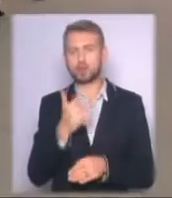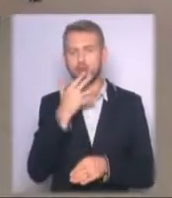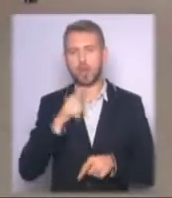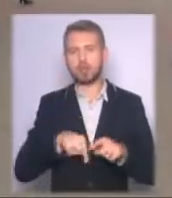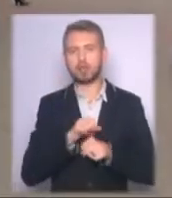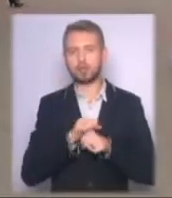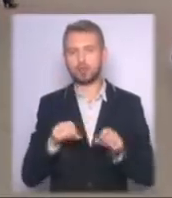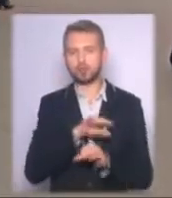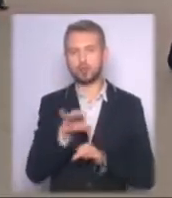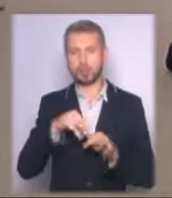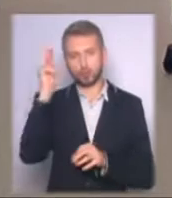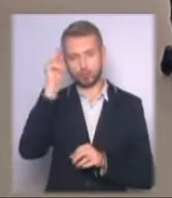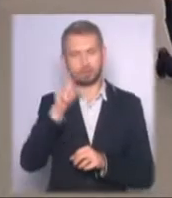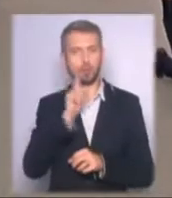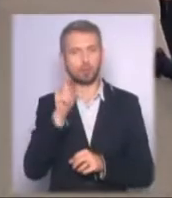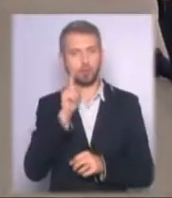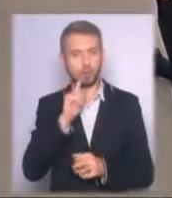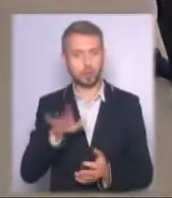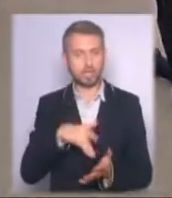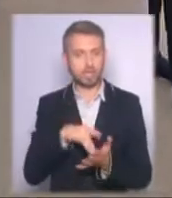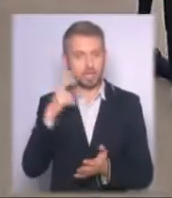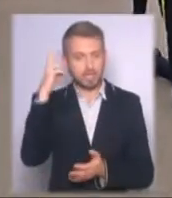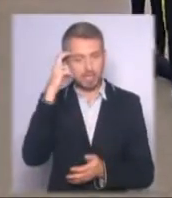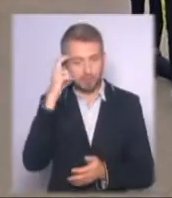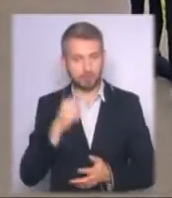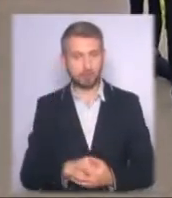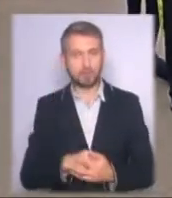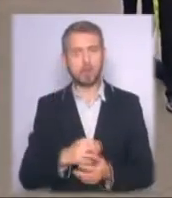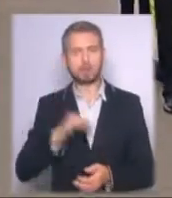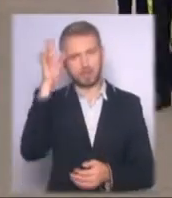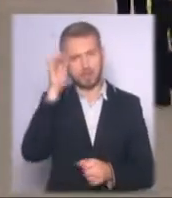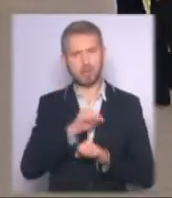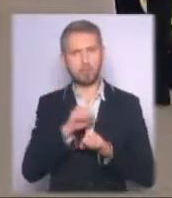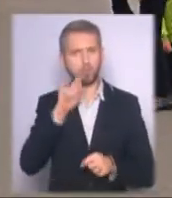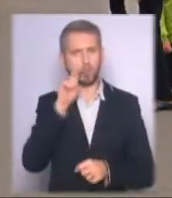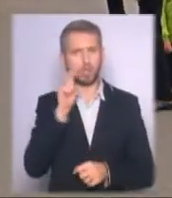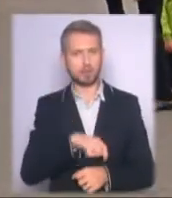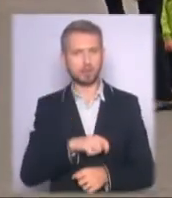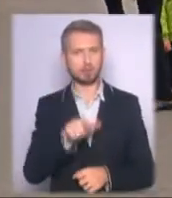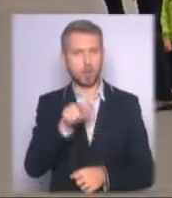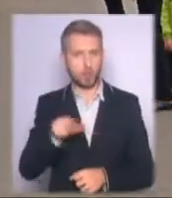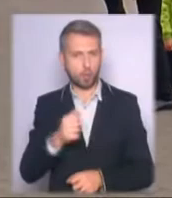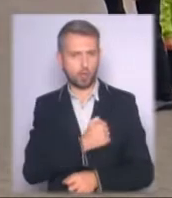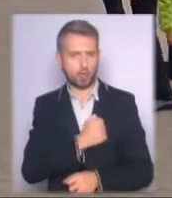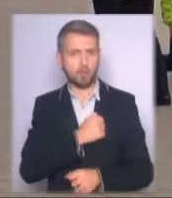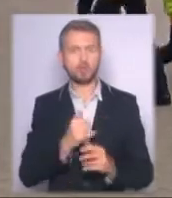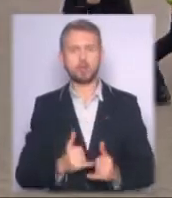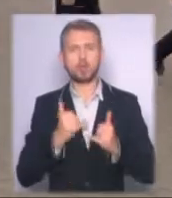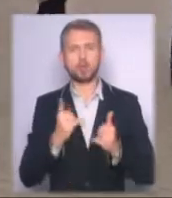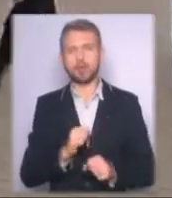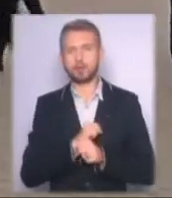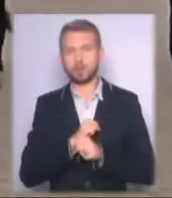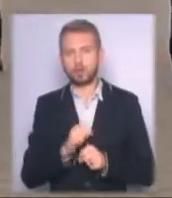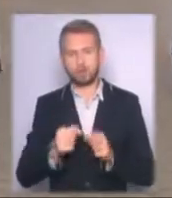учнівської молоді Києва «Нам Україна вище над усе». Згадати подвиг українських героїв та вшанувати доблесть пращурів прийшли ветерани